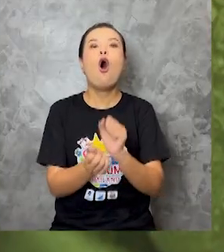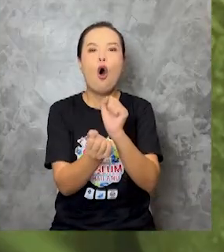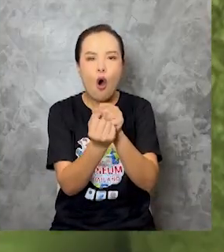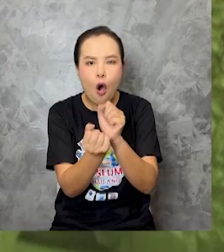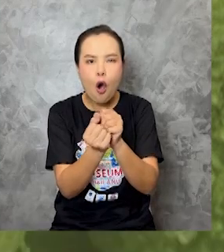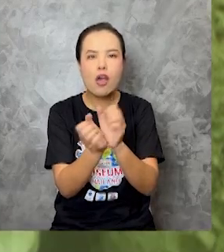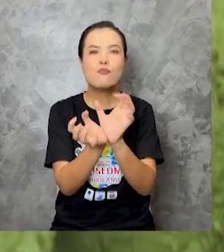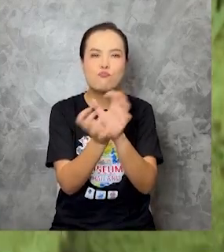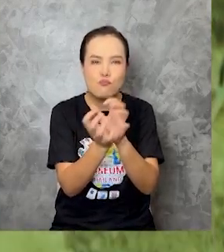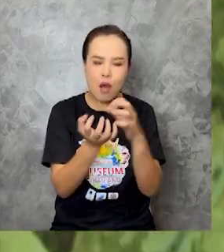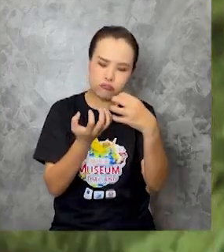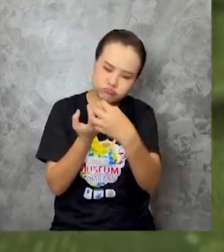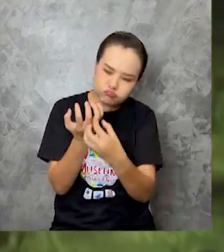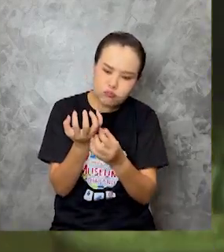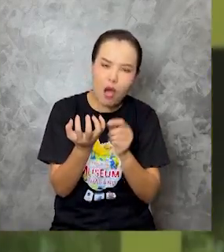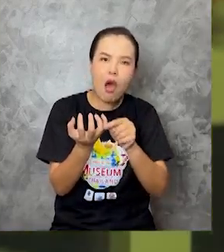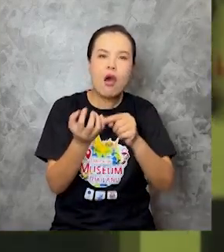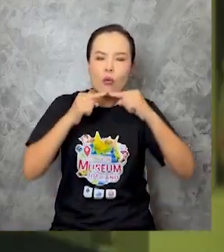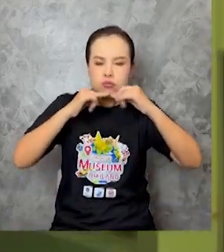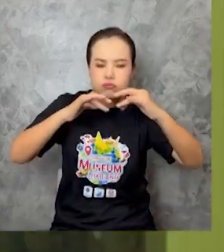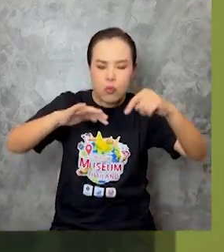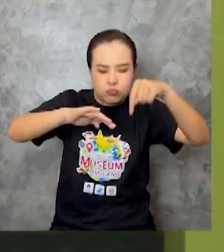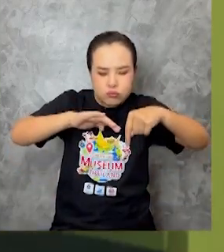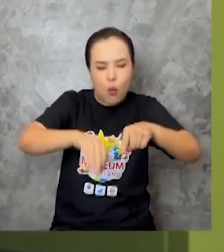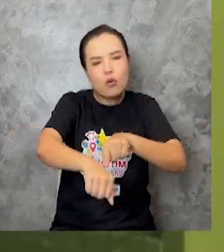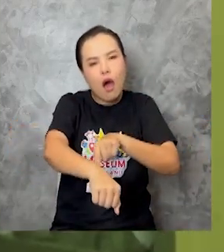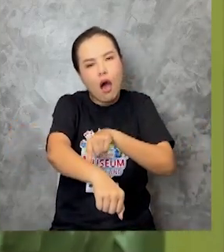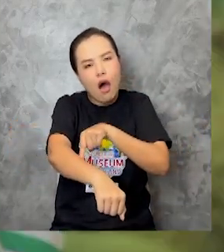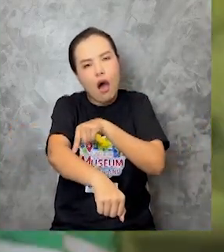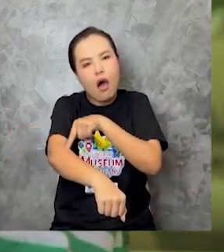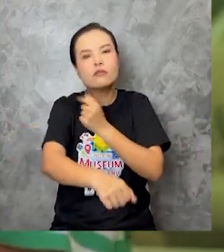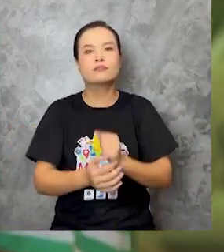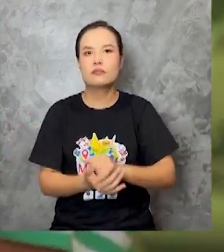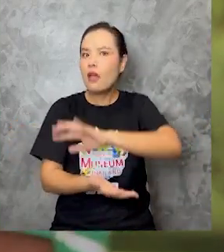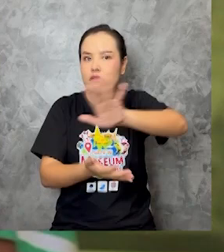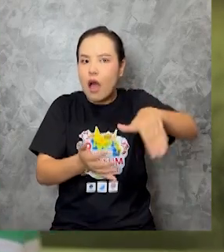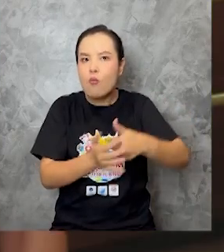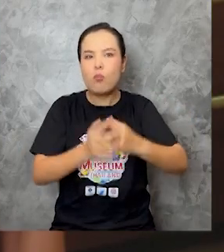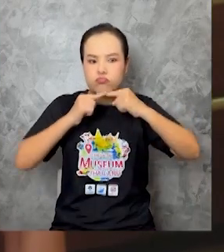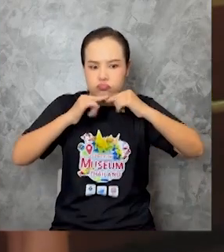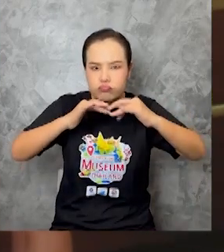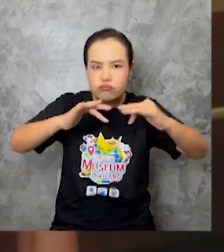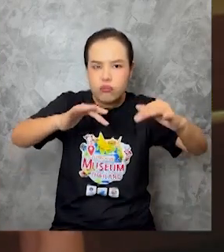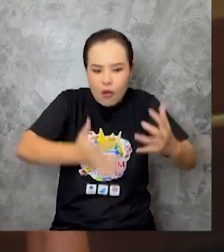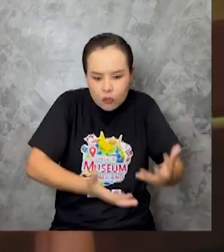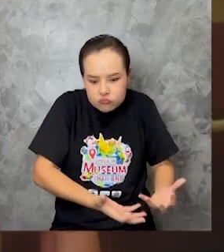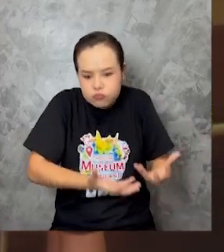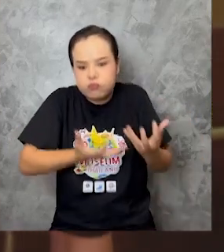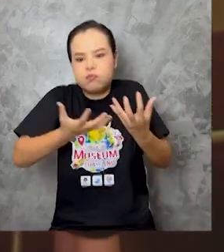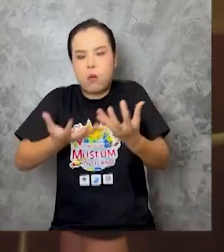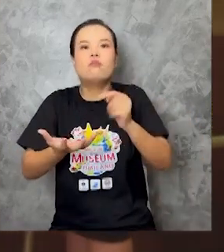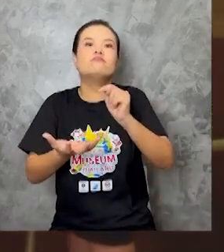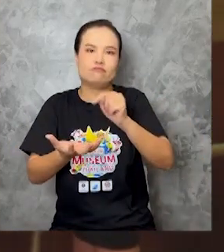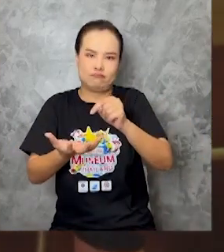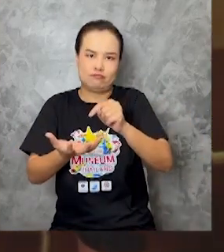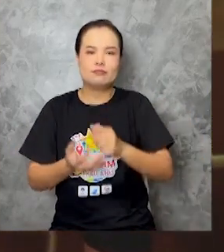คือพวกหอยพวกเพลียงที่มันติดกับโบราณวัตถุเพราะว่ามันอยู่ใต้ทะเลมานานครับ โอ้โหทั้งหมดนี้มาจากใต้ทะเลทั้งหม